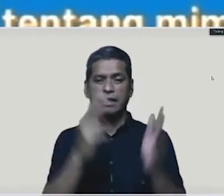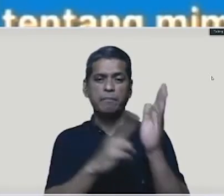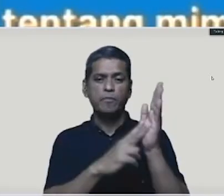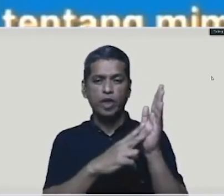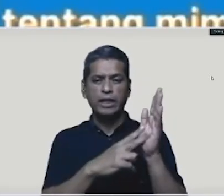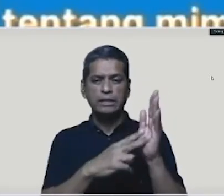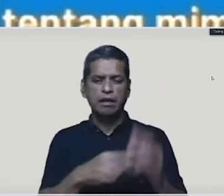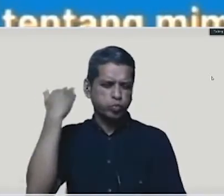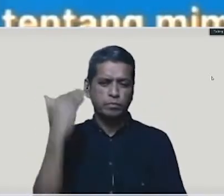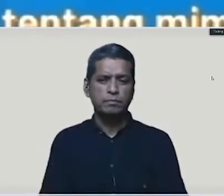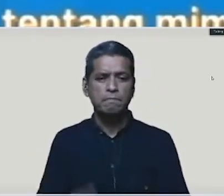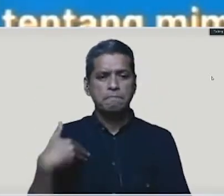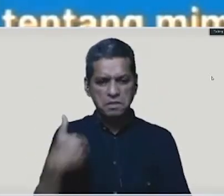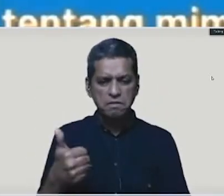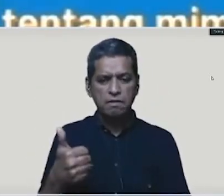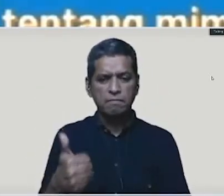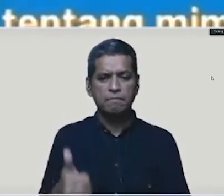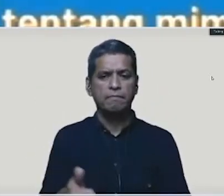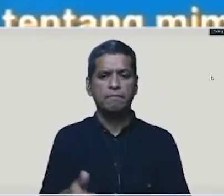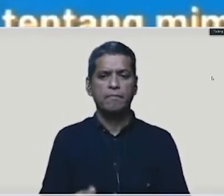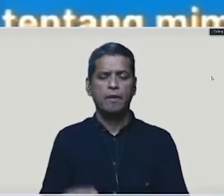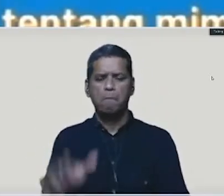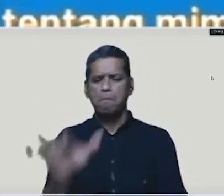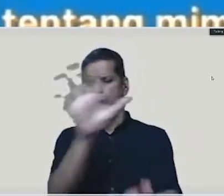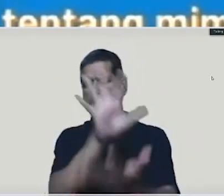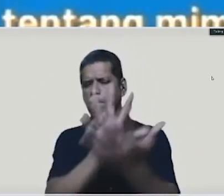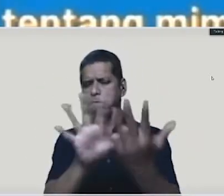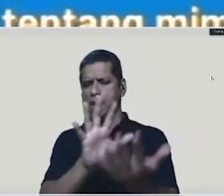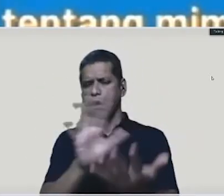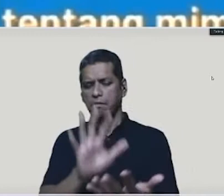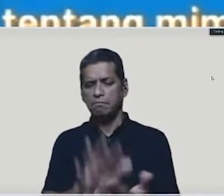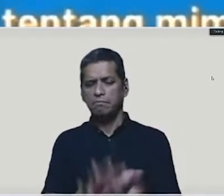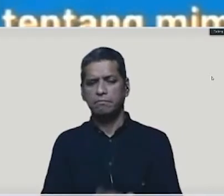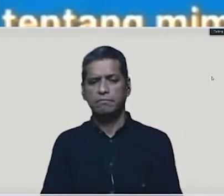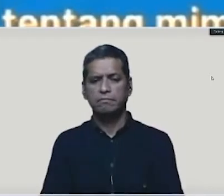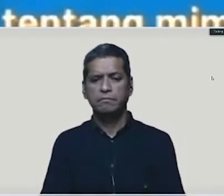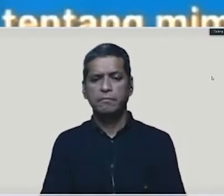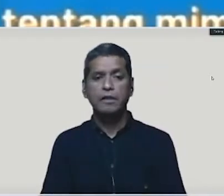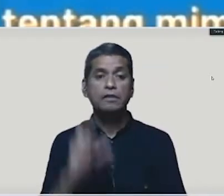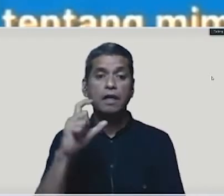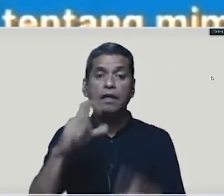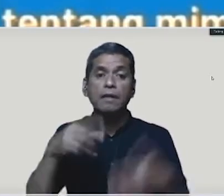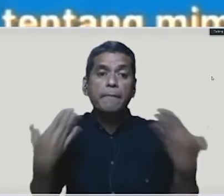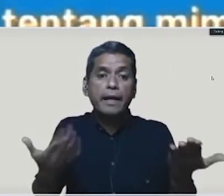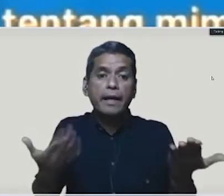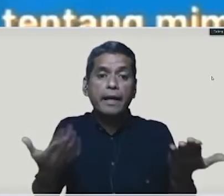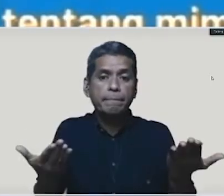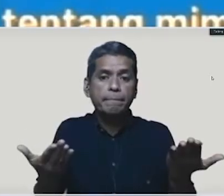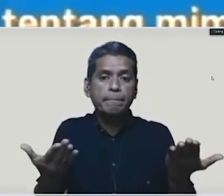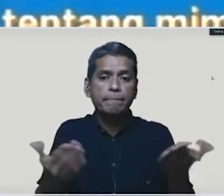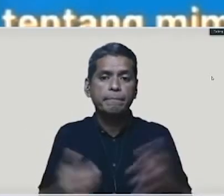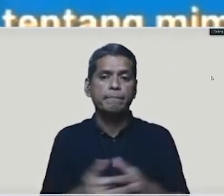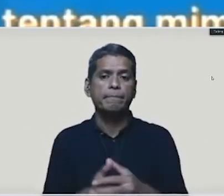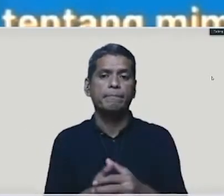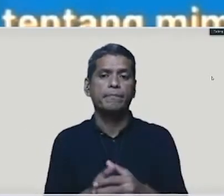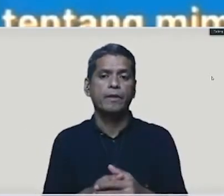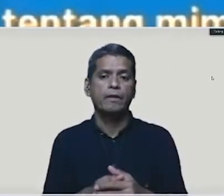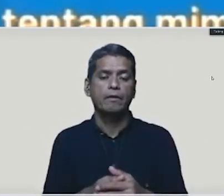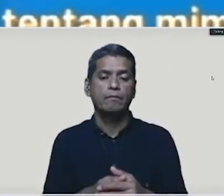map Mengapa meramal hidup anda dengan cara bagaimana mereka akan mengambil